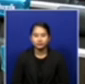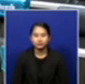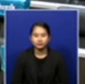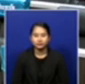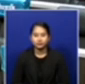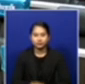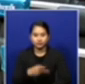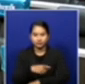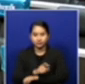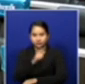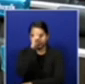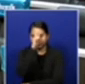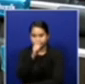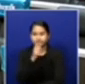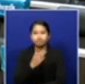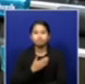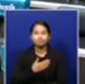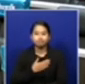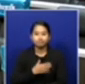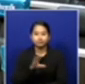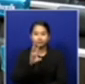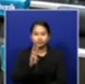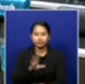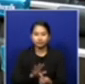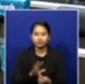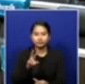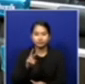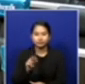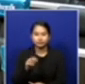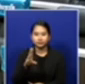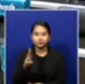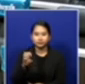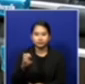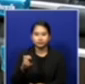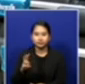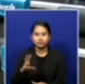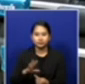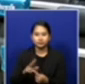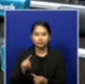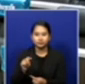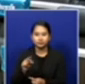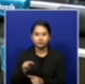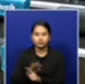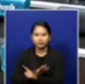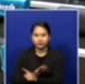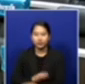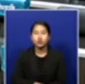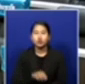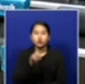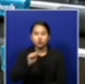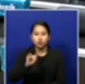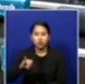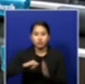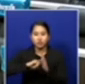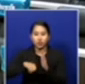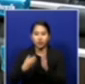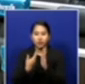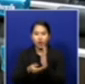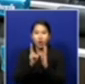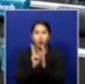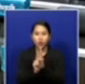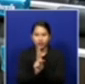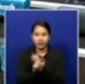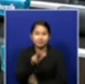านประธานที่เคารพกระผมวันนิวัฒน์สมบูรณ์ครับสมาชิกสภาผู้แทนราษฎรจังหวัดขอนแก่นพรรคเพื่อไ